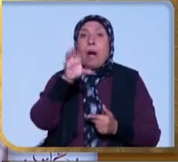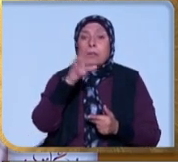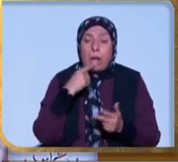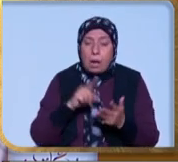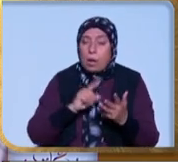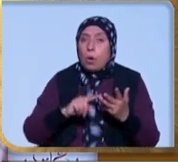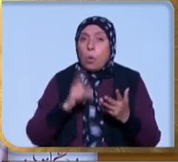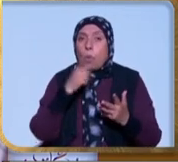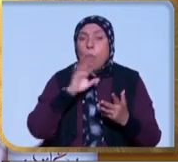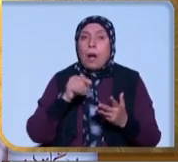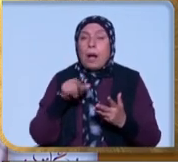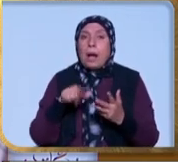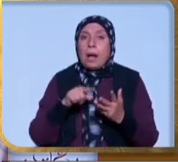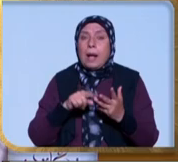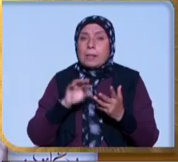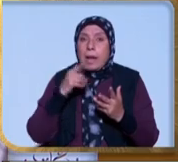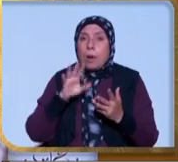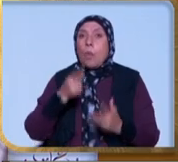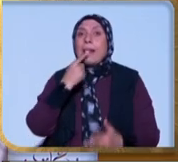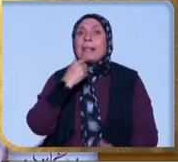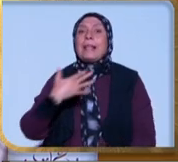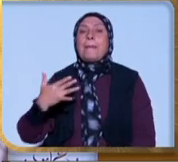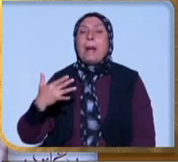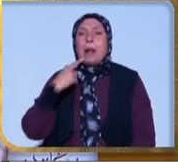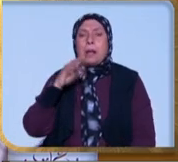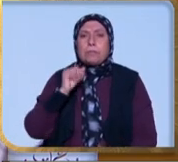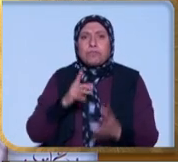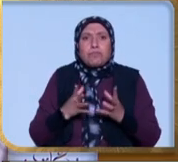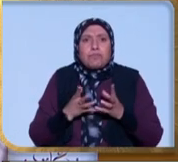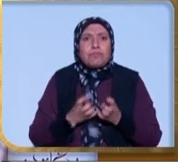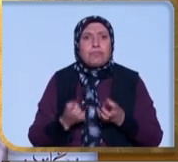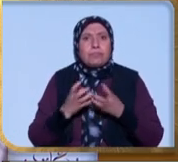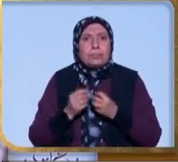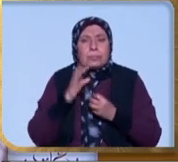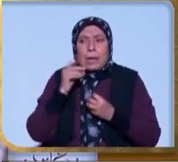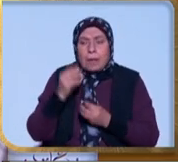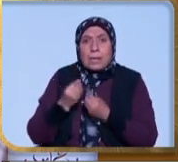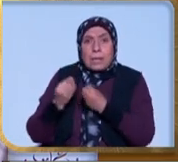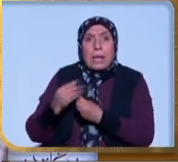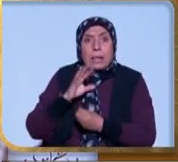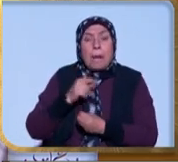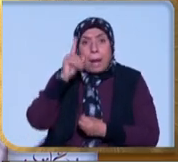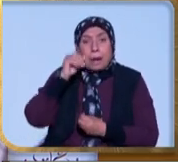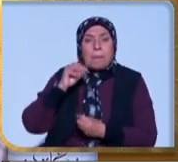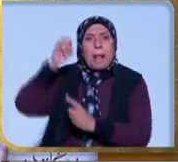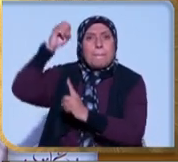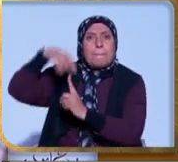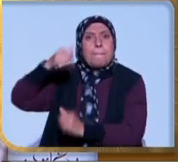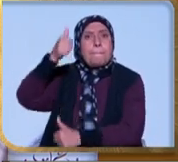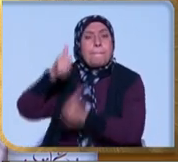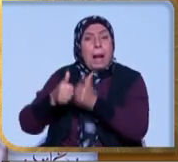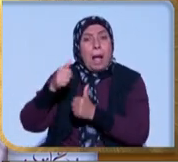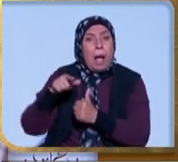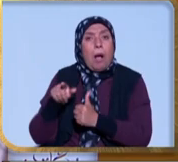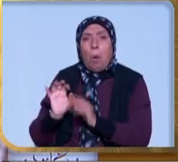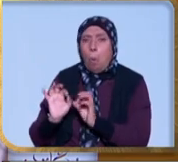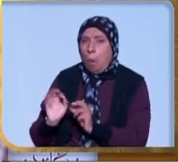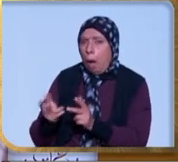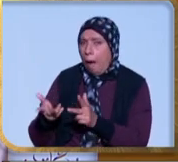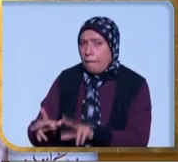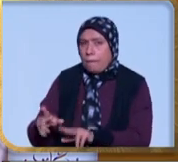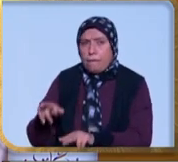آيات. شوف ربنا بيأك آيات مفصلات، فاستكبروا وكانوا قوما مجرمين.